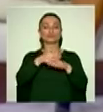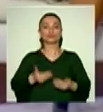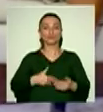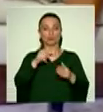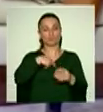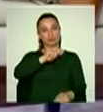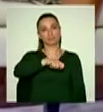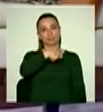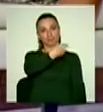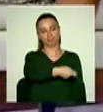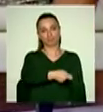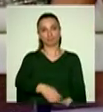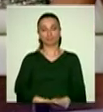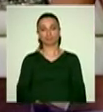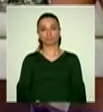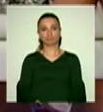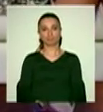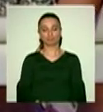მე მივეცი საერთო საცხოვრებლის ნომერი.